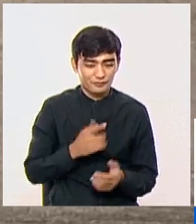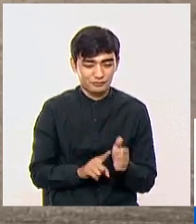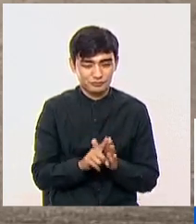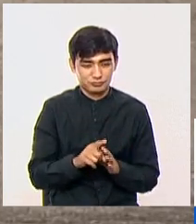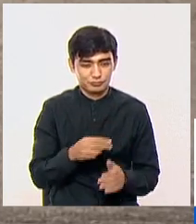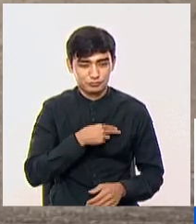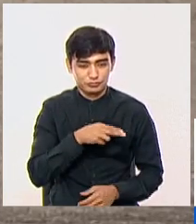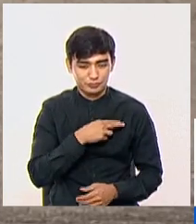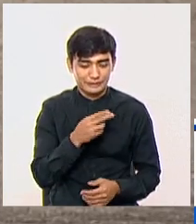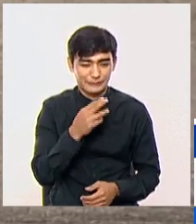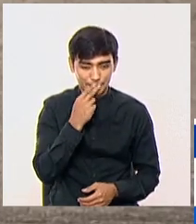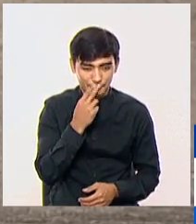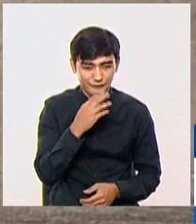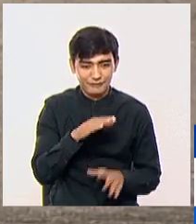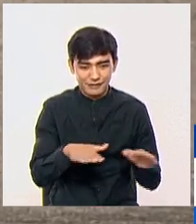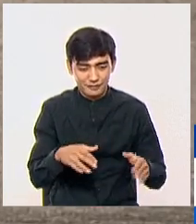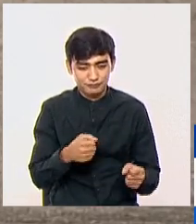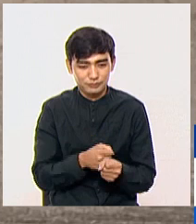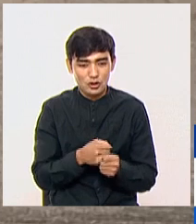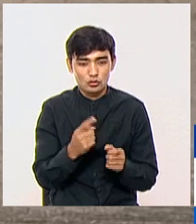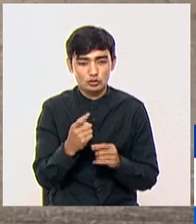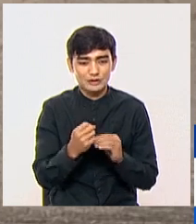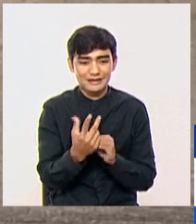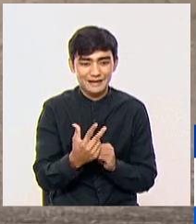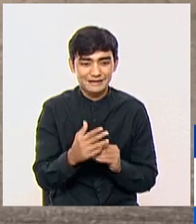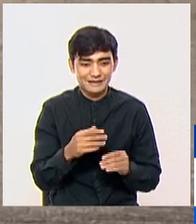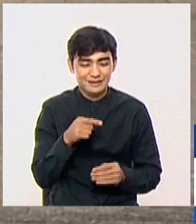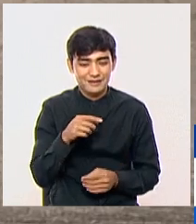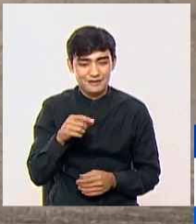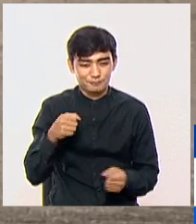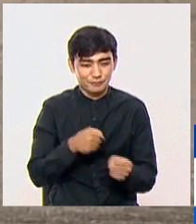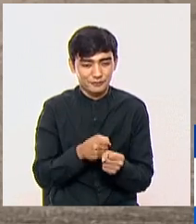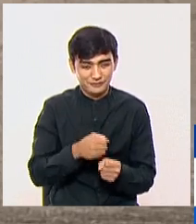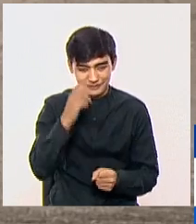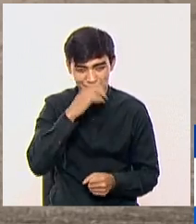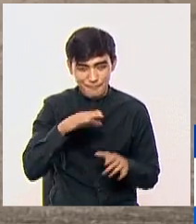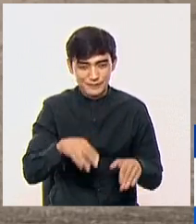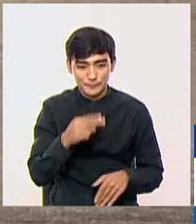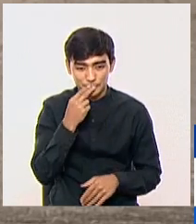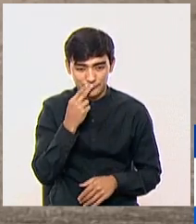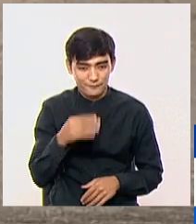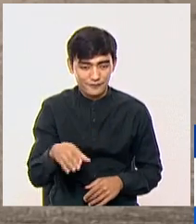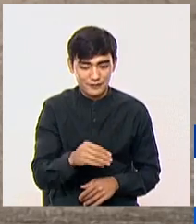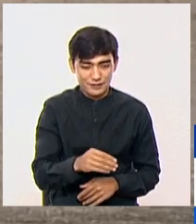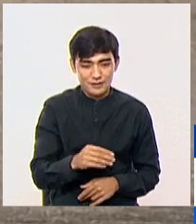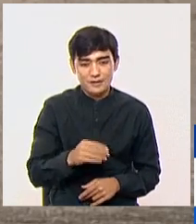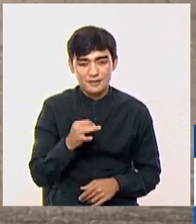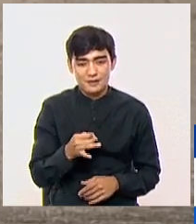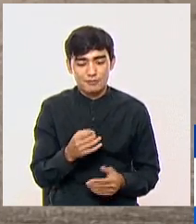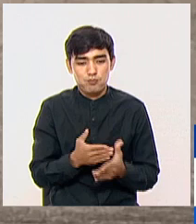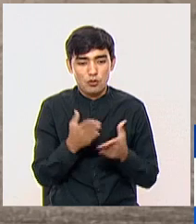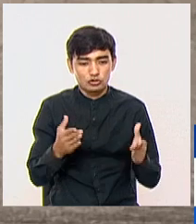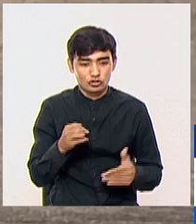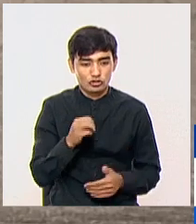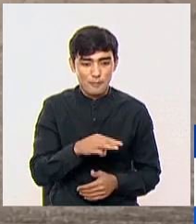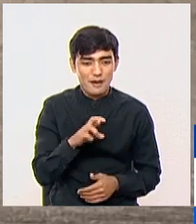чаще гибнуть дети и подростки. 113 погибших в авариях на дорогах страны в этом году были несовершеннолетними. Это почти на треть больше,